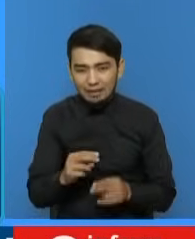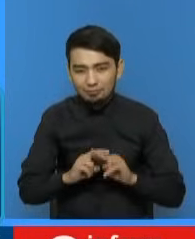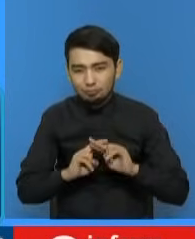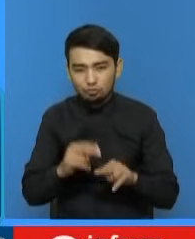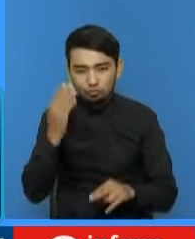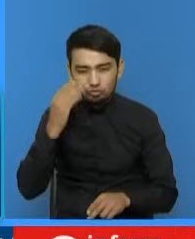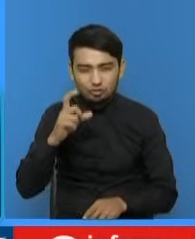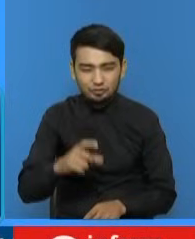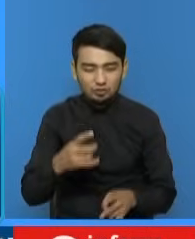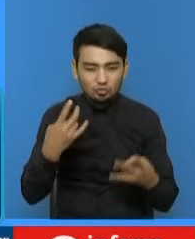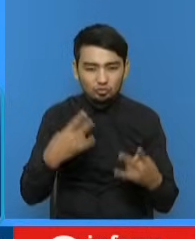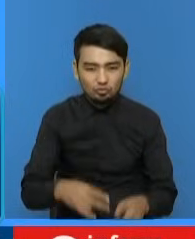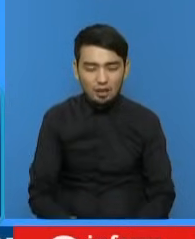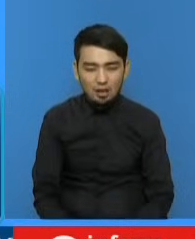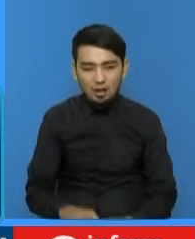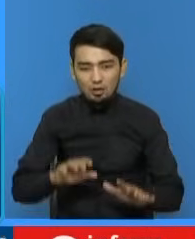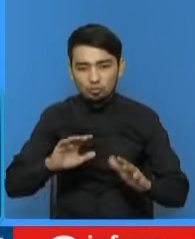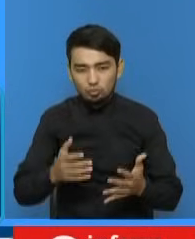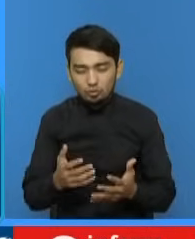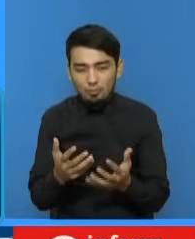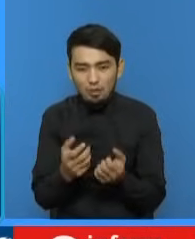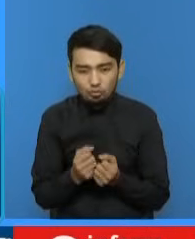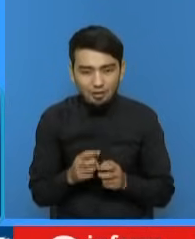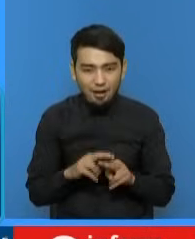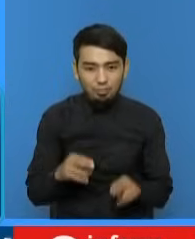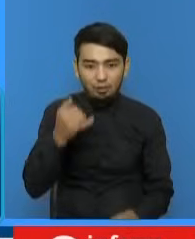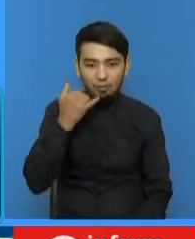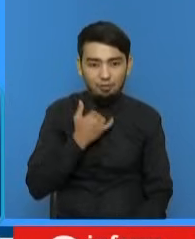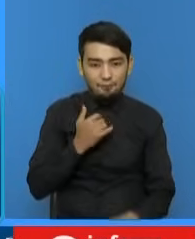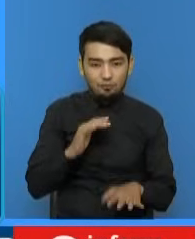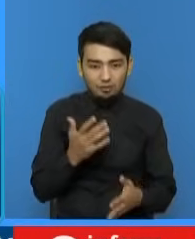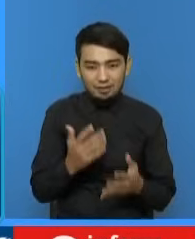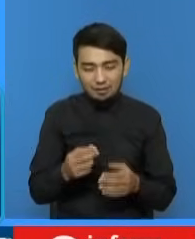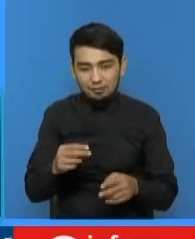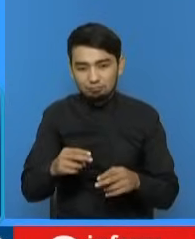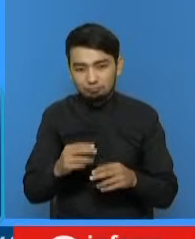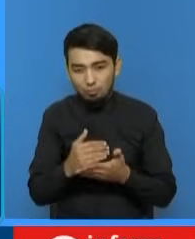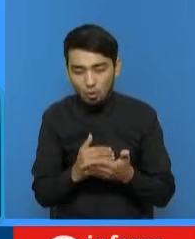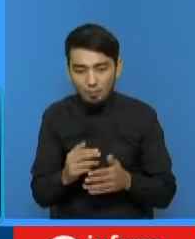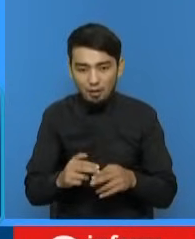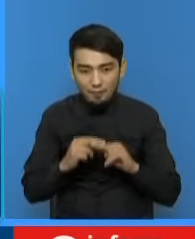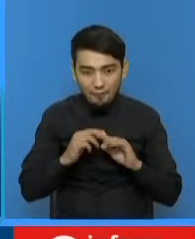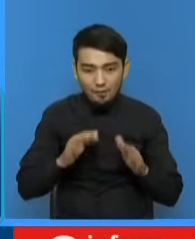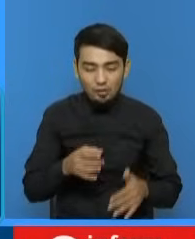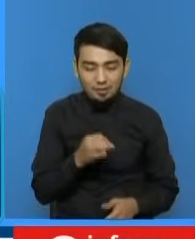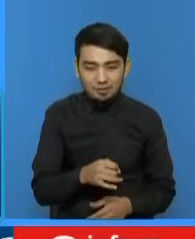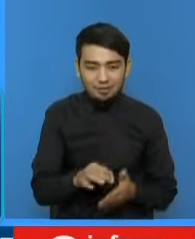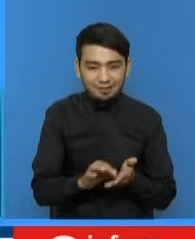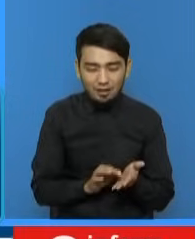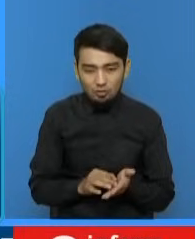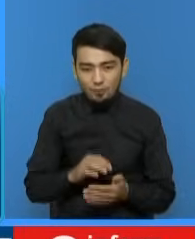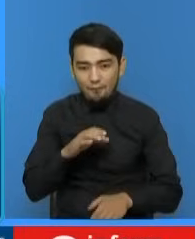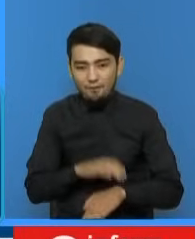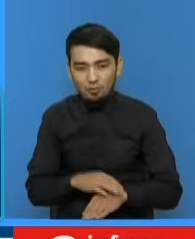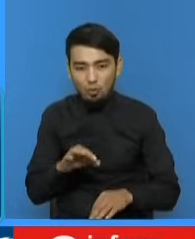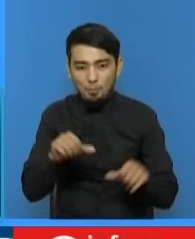средства. В случае получения подобных звонков и рассылок просим незамедлительно сообщать о данных фактах